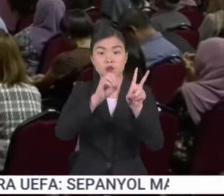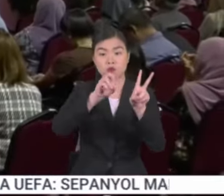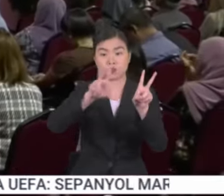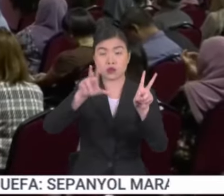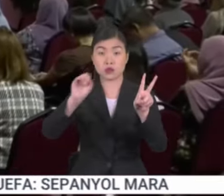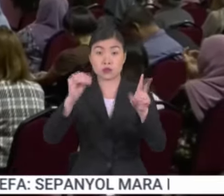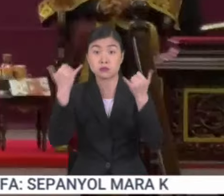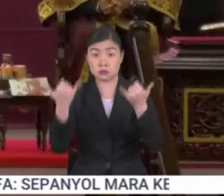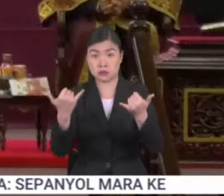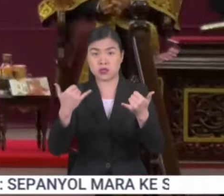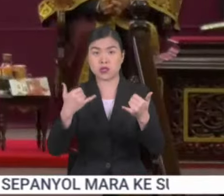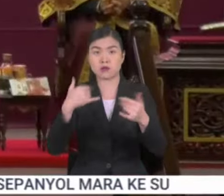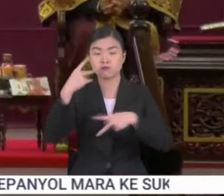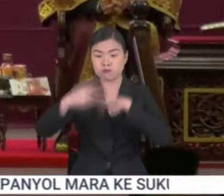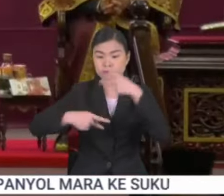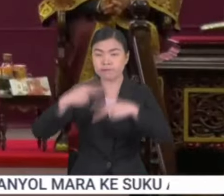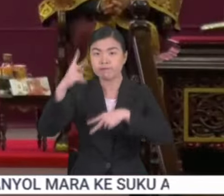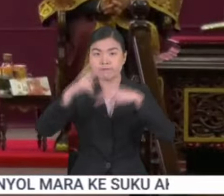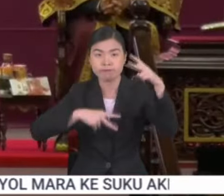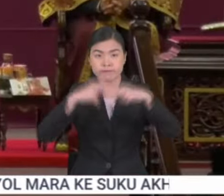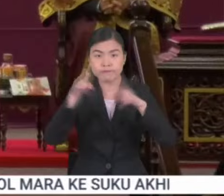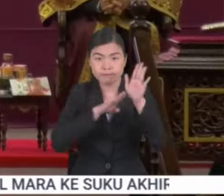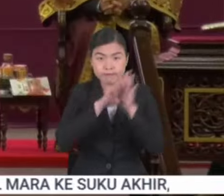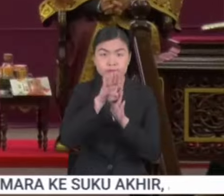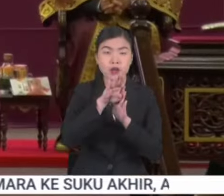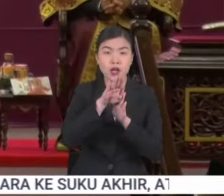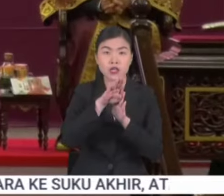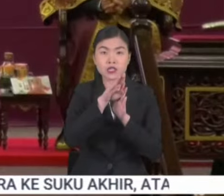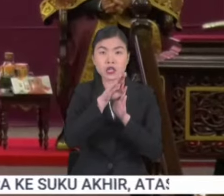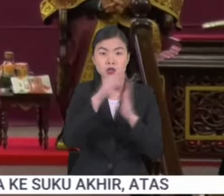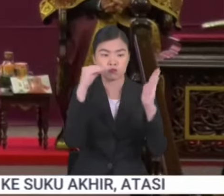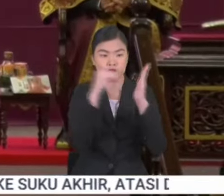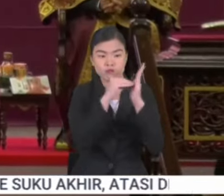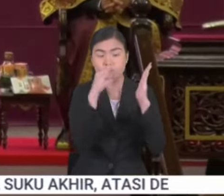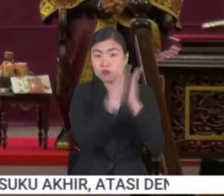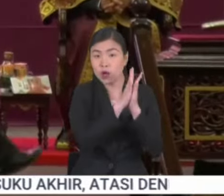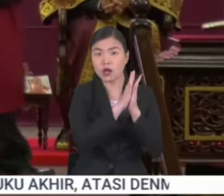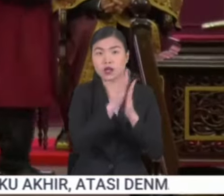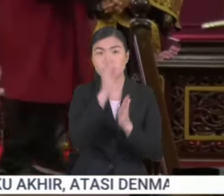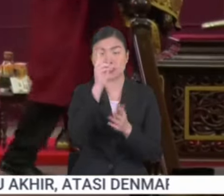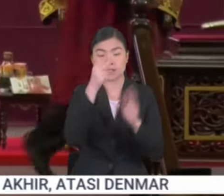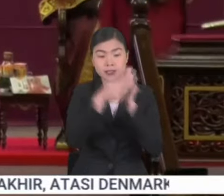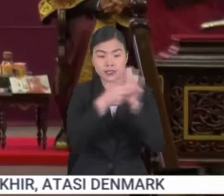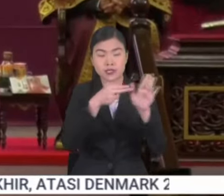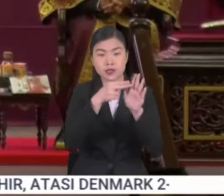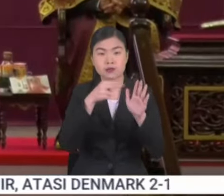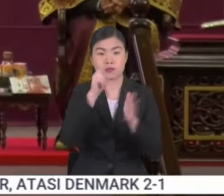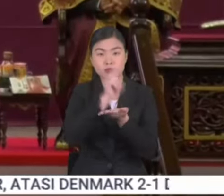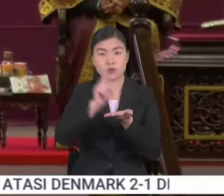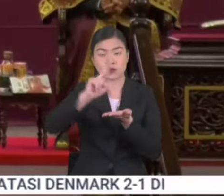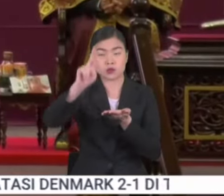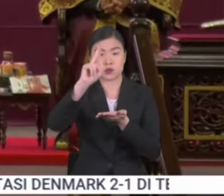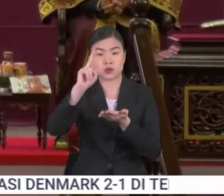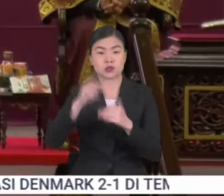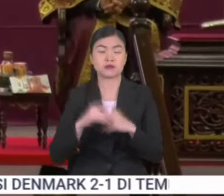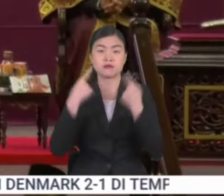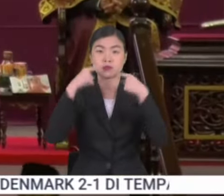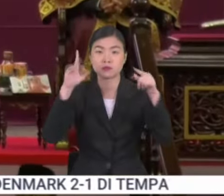pembangunan satu program yang berjaya dan meletakkan nama universiti ini sebaris dengan universiti terkemuka dunia.